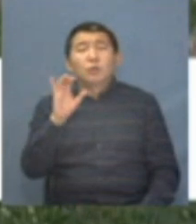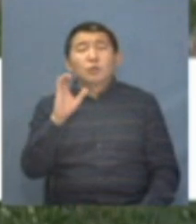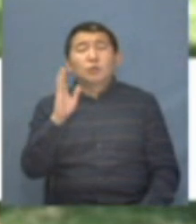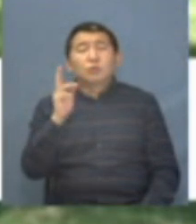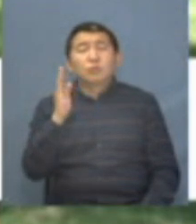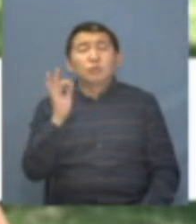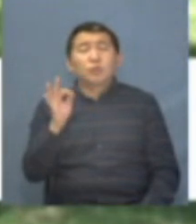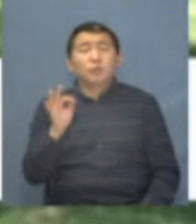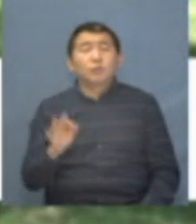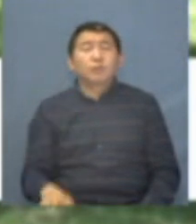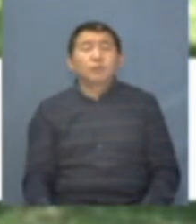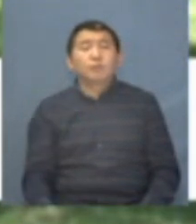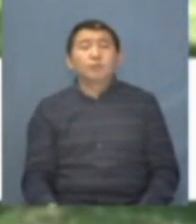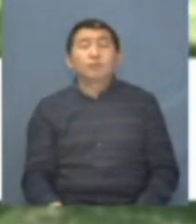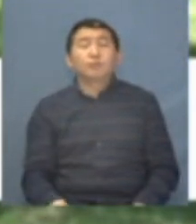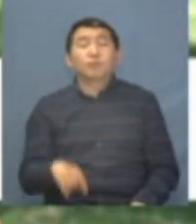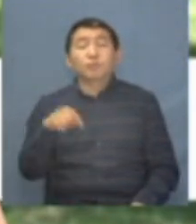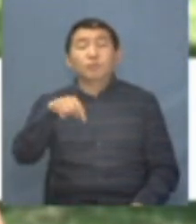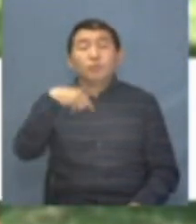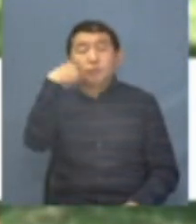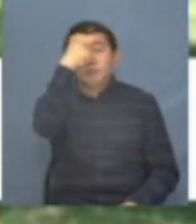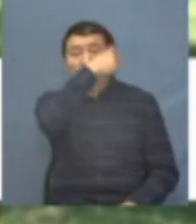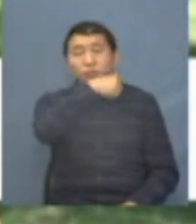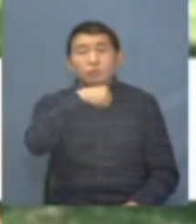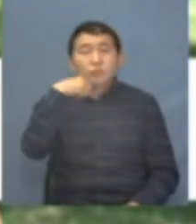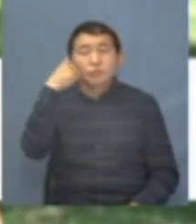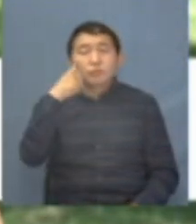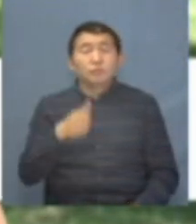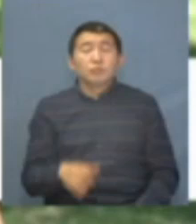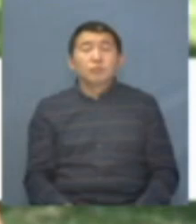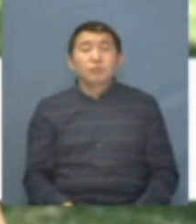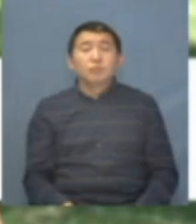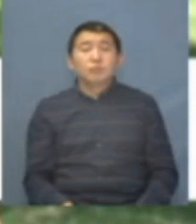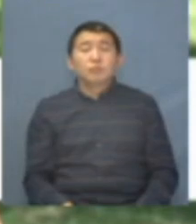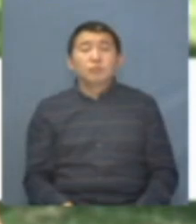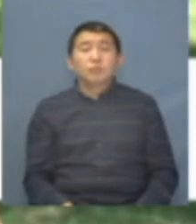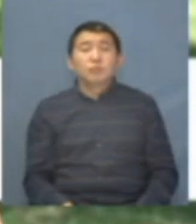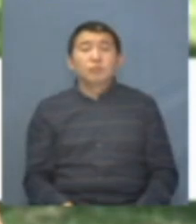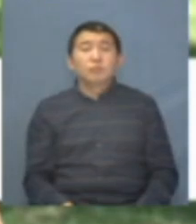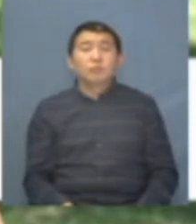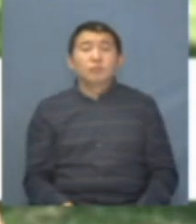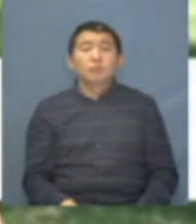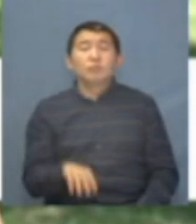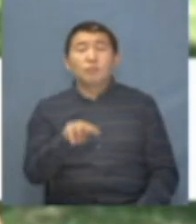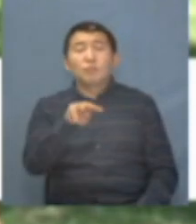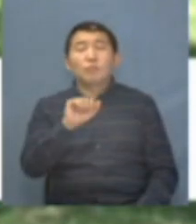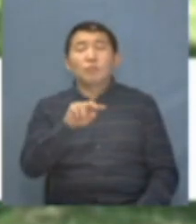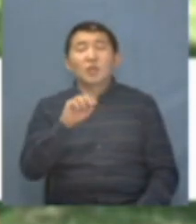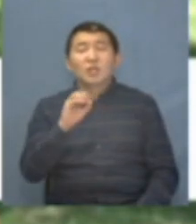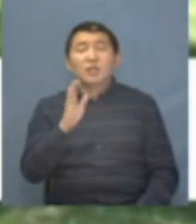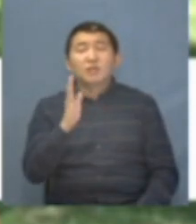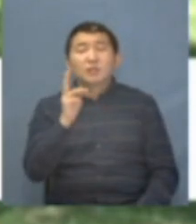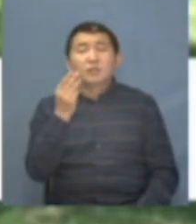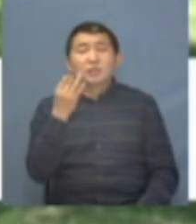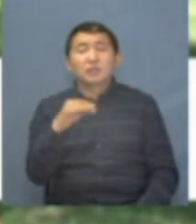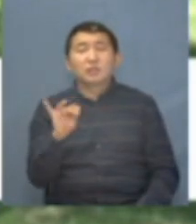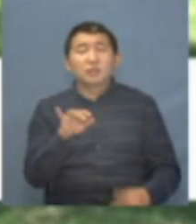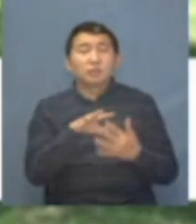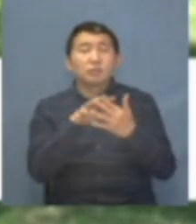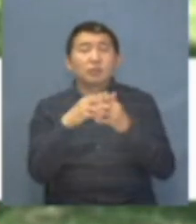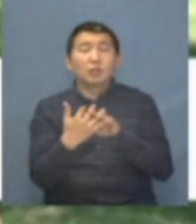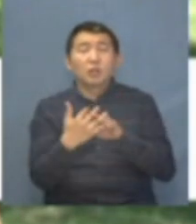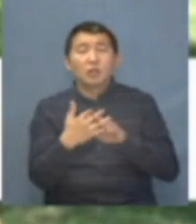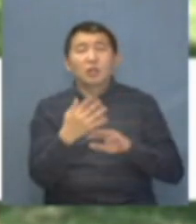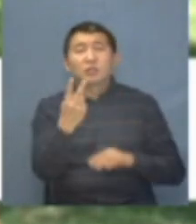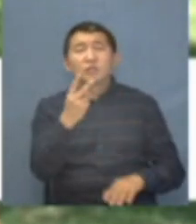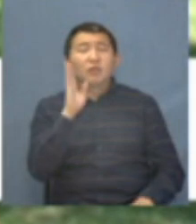отдыха. В этом году мы подобрали Малеевский сельский округ. Здесь на берегу слияния двух рек, река